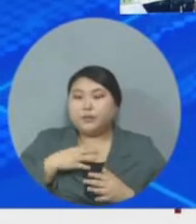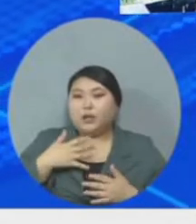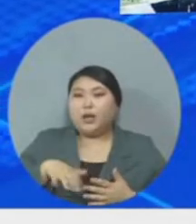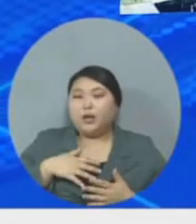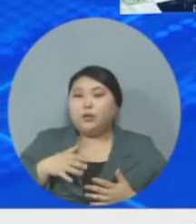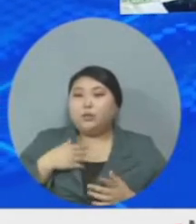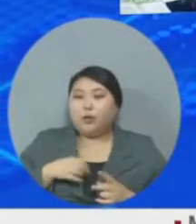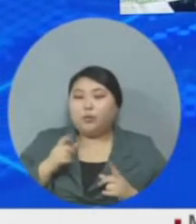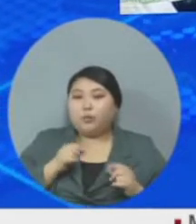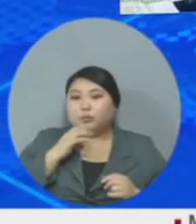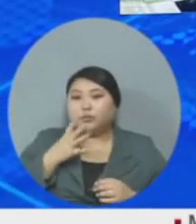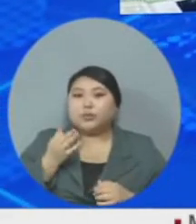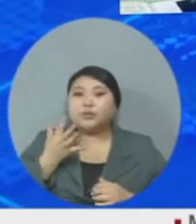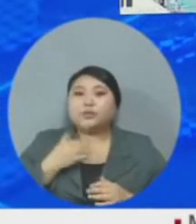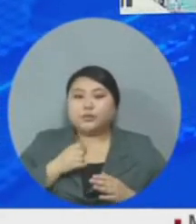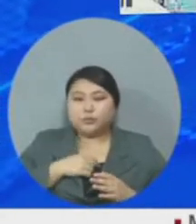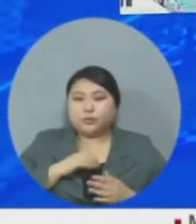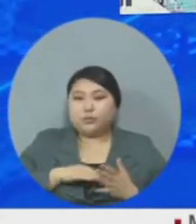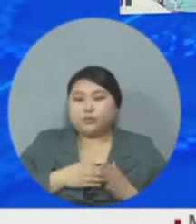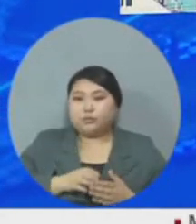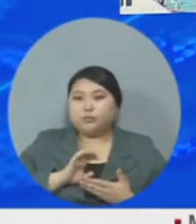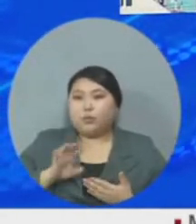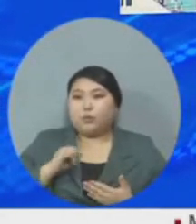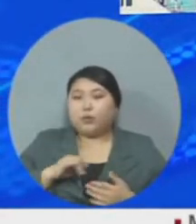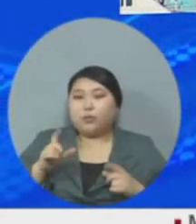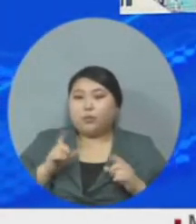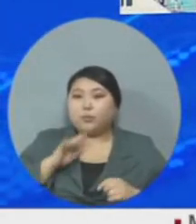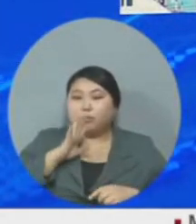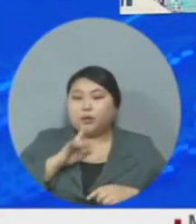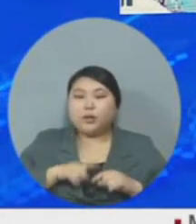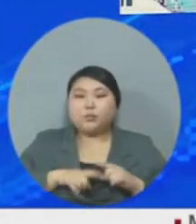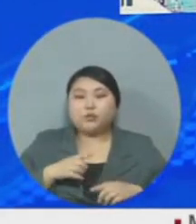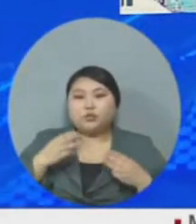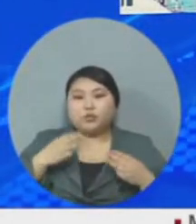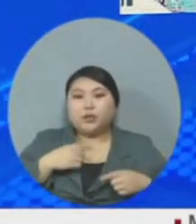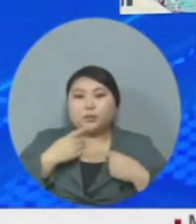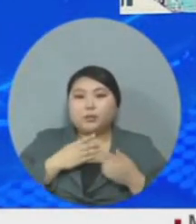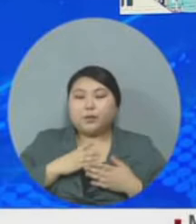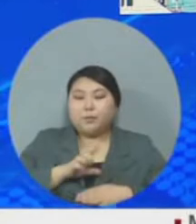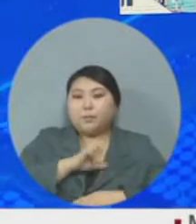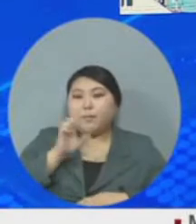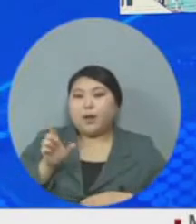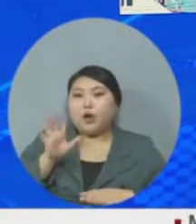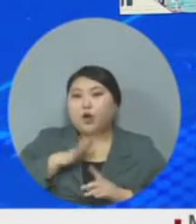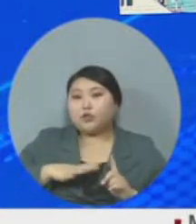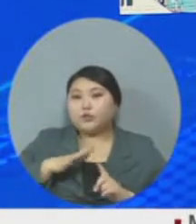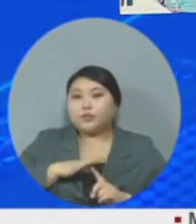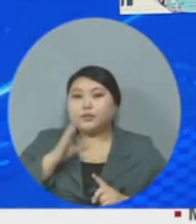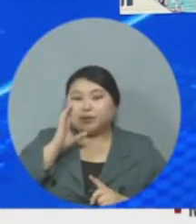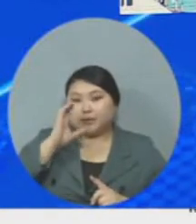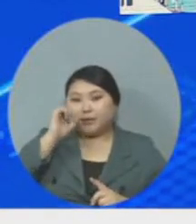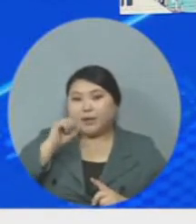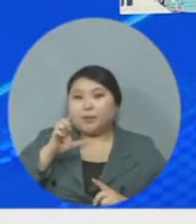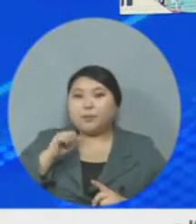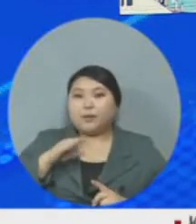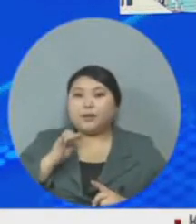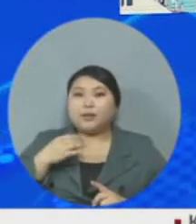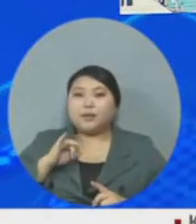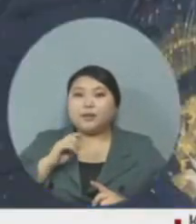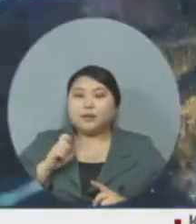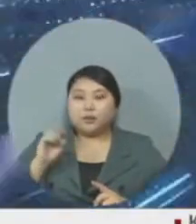тулд хичнээн төгрөг төсөөлсөн. Утааг бууруулахын тулд ямар шийдлүүд яригдж байгаа талаар байгаль орчны сайд Бат Эрдэнэс тодруллаа.